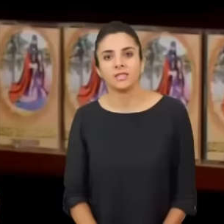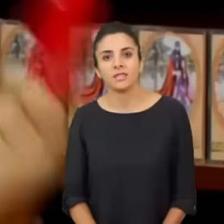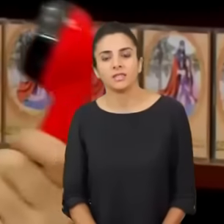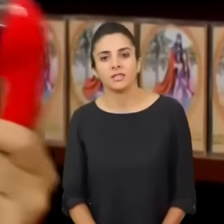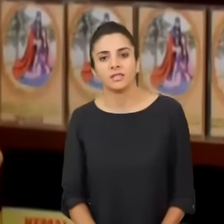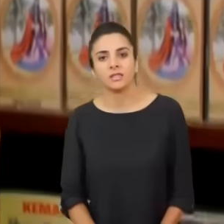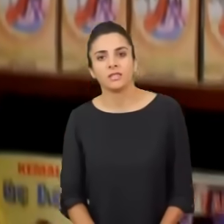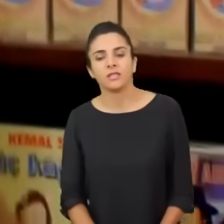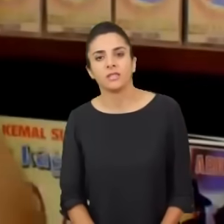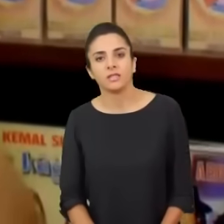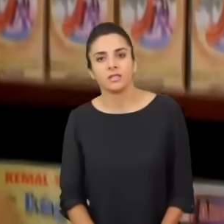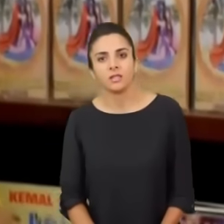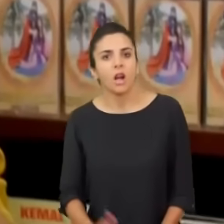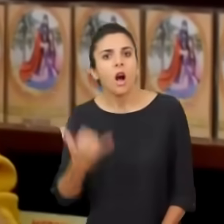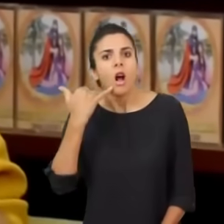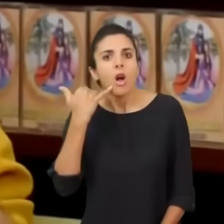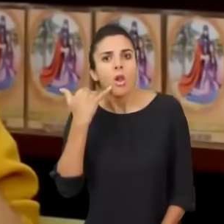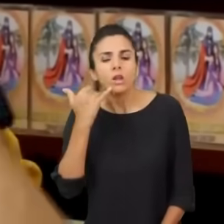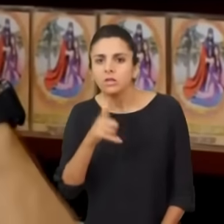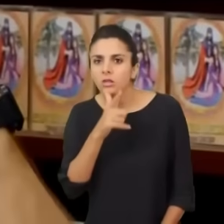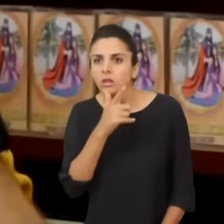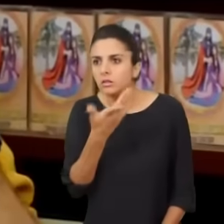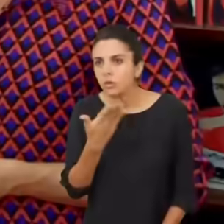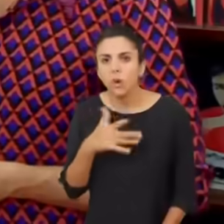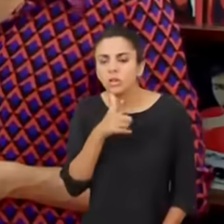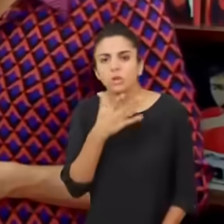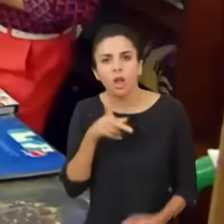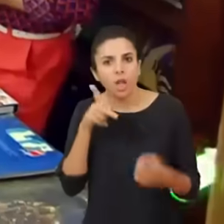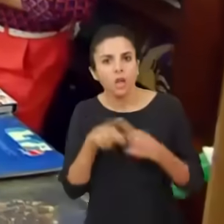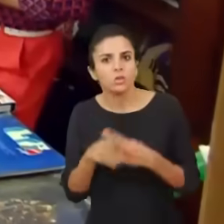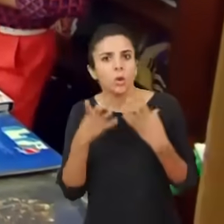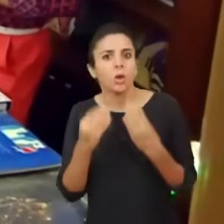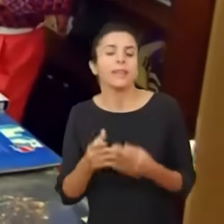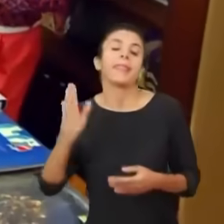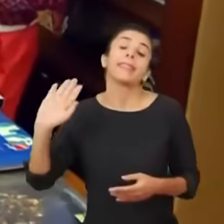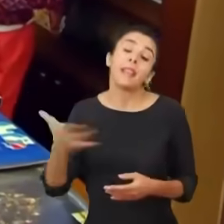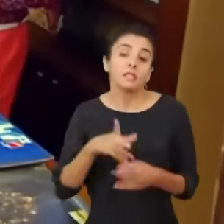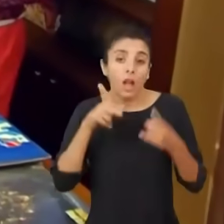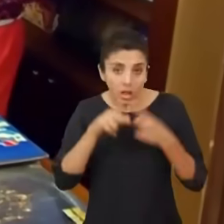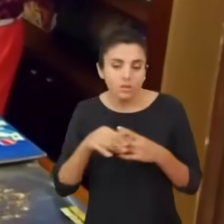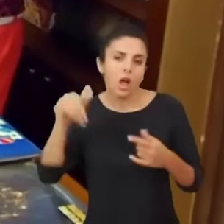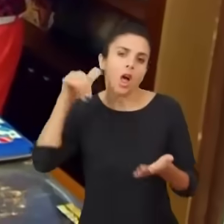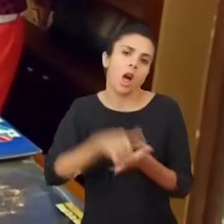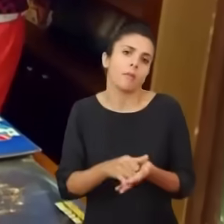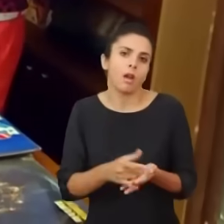Alo. Ergun çaktırmadan kapattı. Alo, ses gelmiyor. Kapandı ya. Kapandıysa kapatsan oğlum